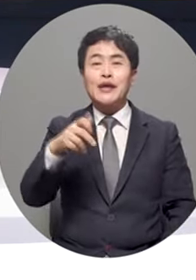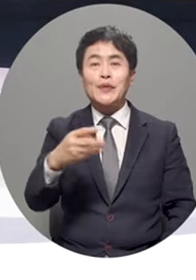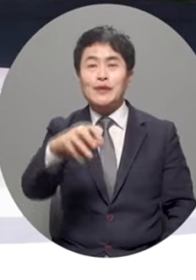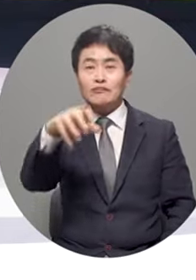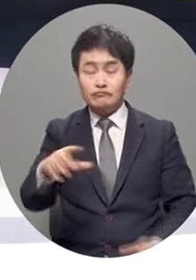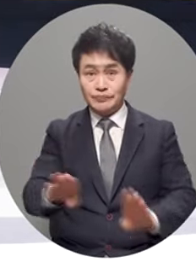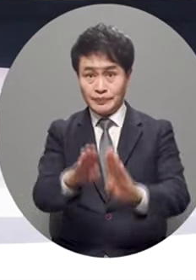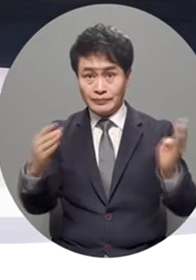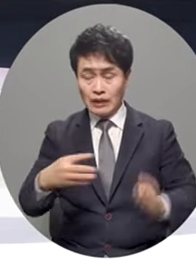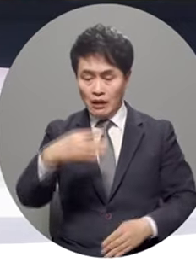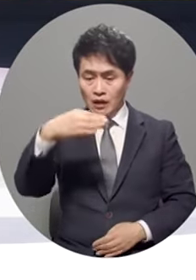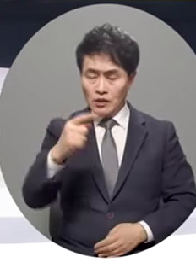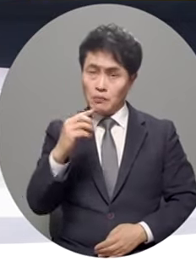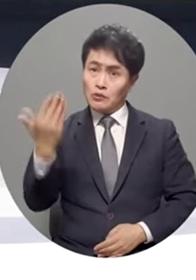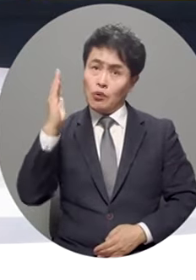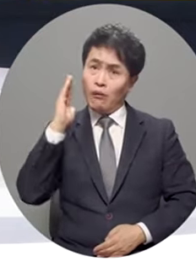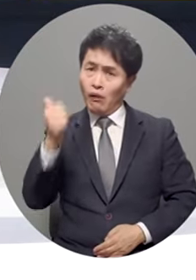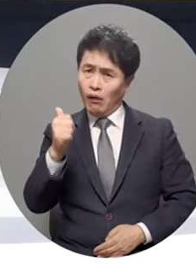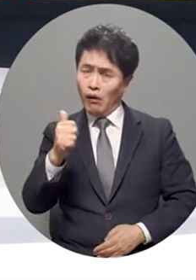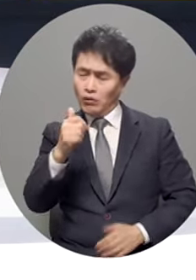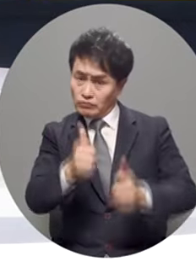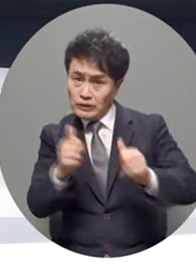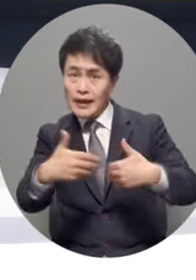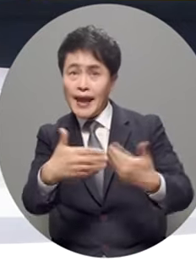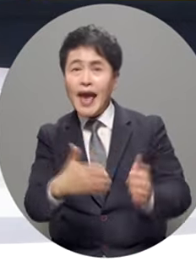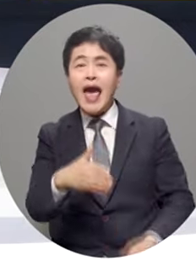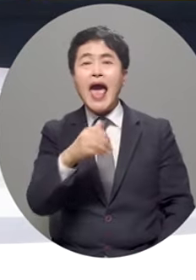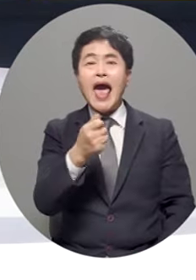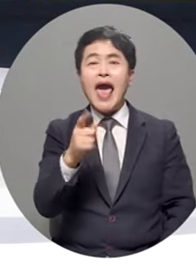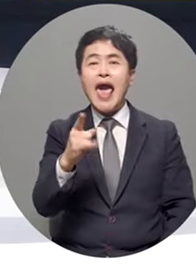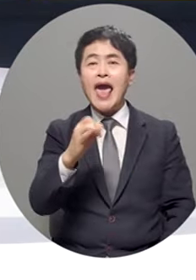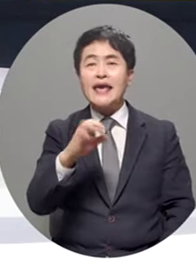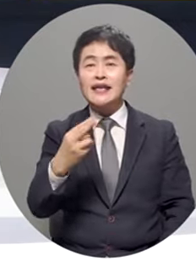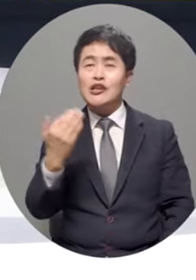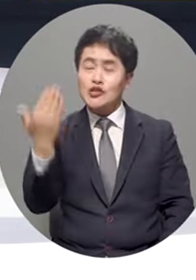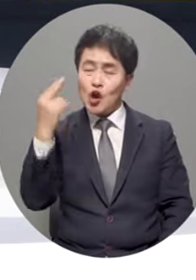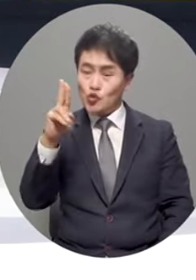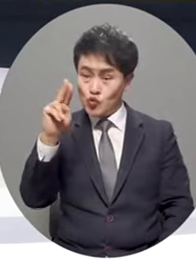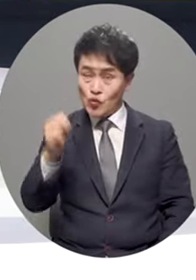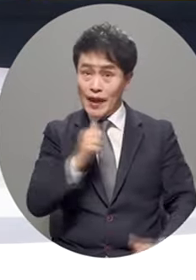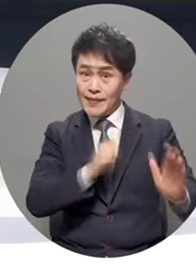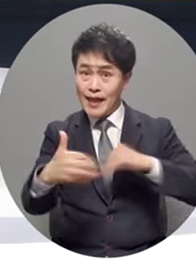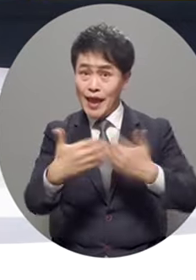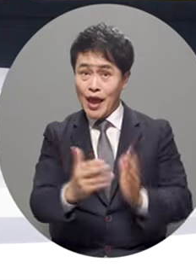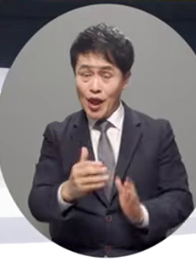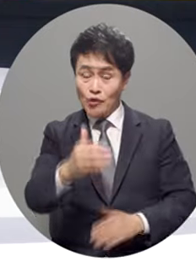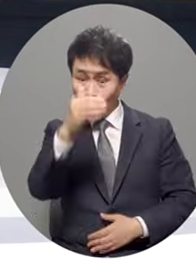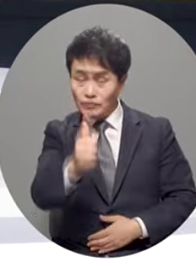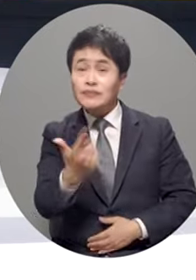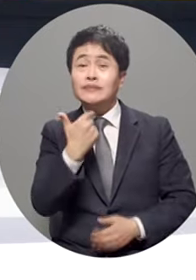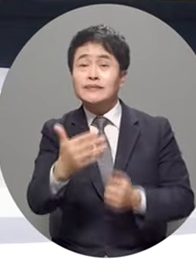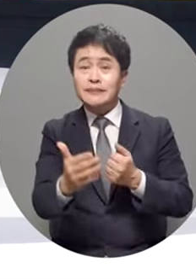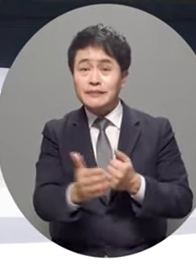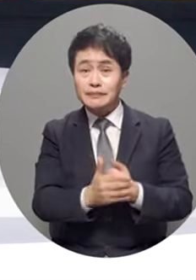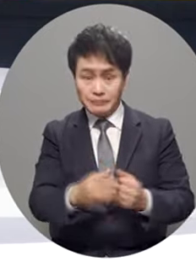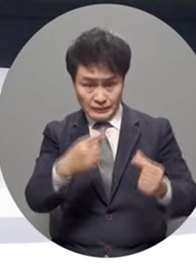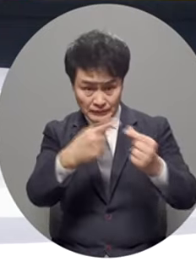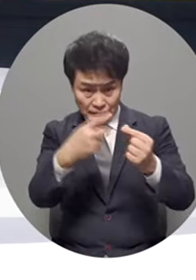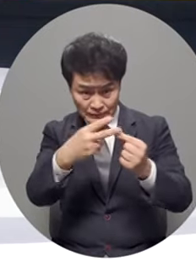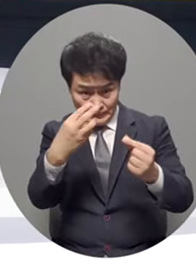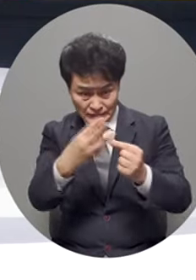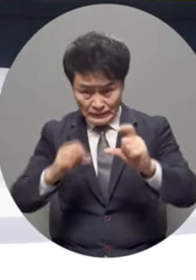열리는데요. 트럼프 전 대통령의 유일한 경쟁자인 헤일리 전 유엔 대사가 주지사를 지냈던 곳인데 앞서 세 번을